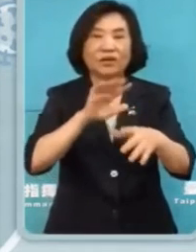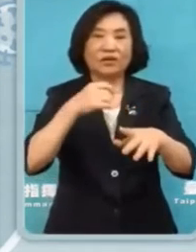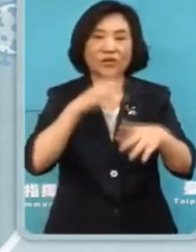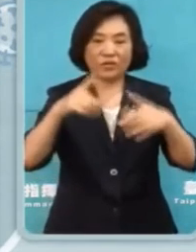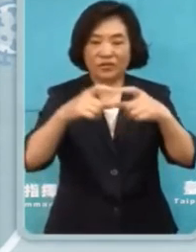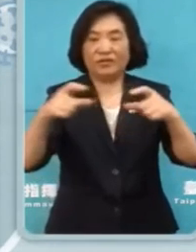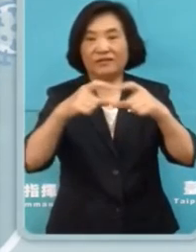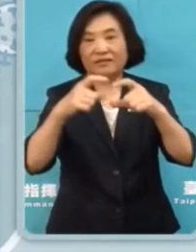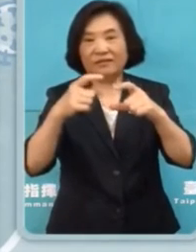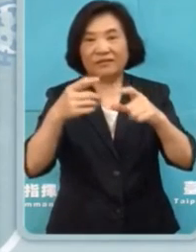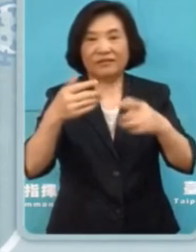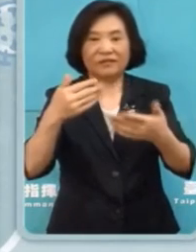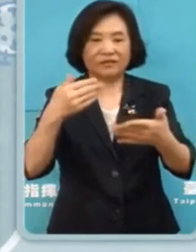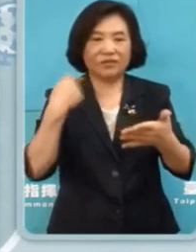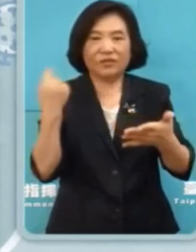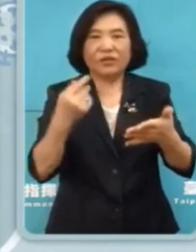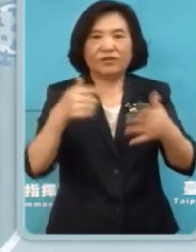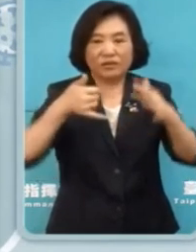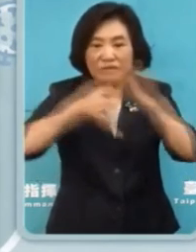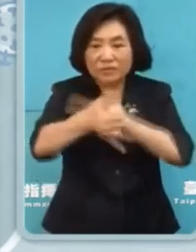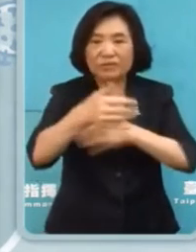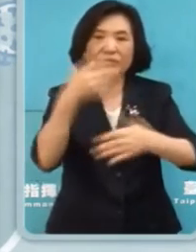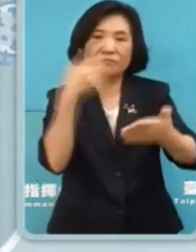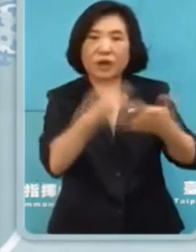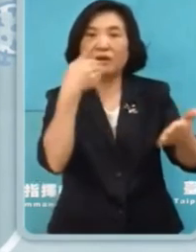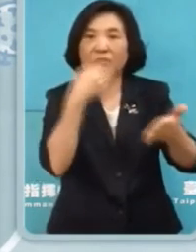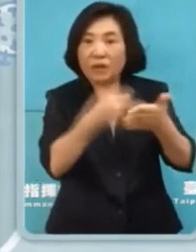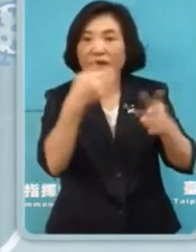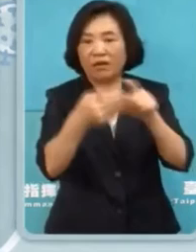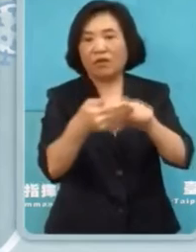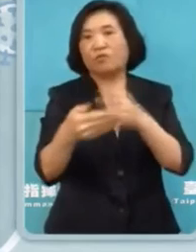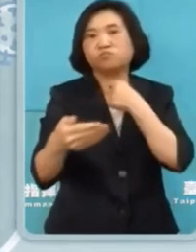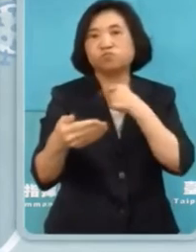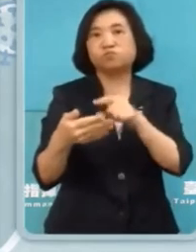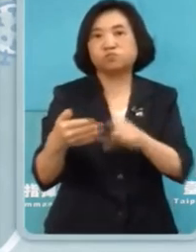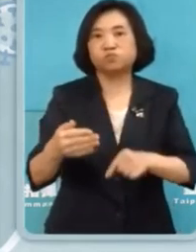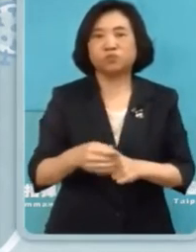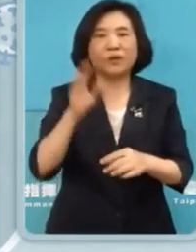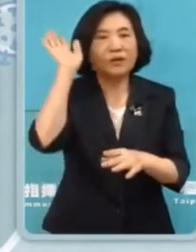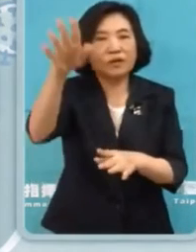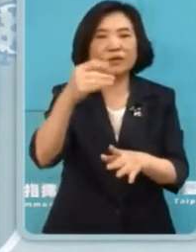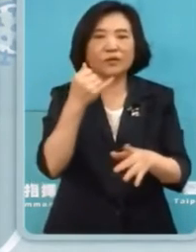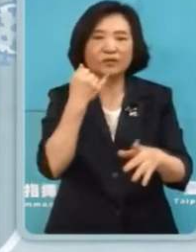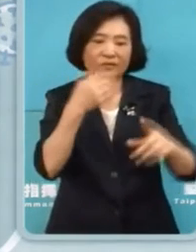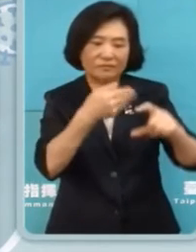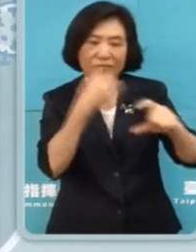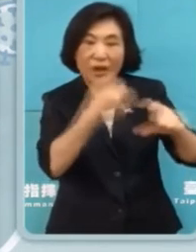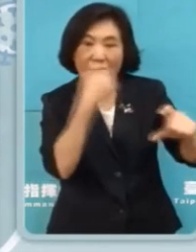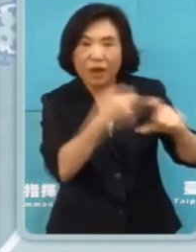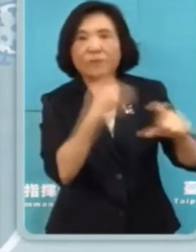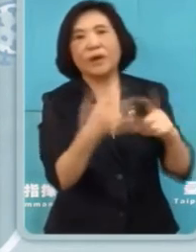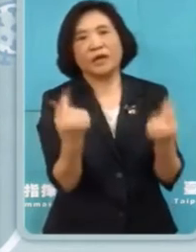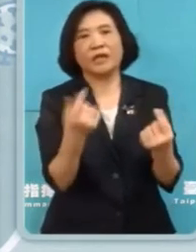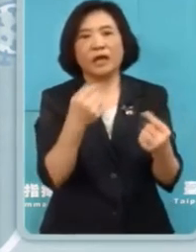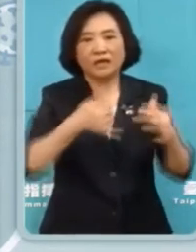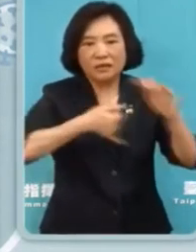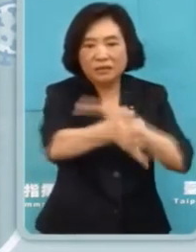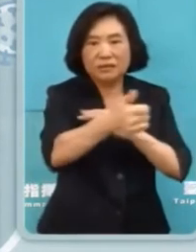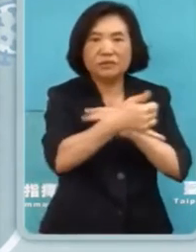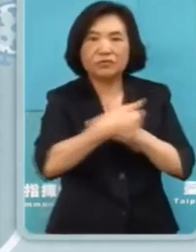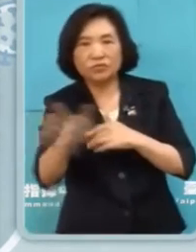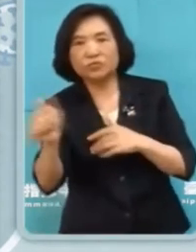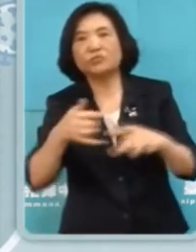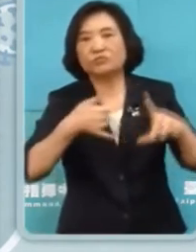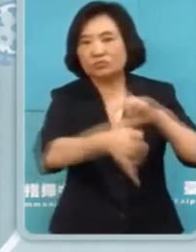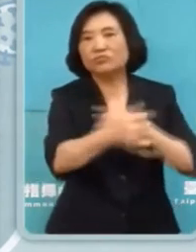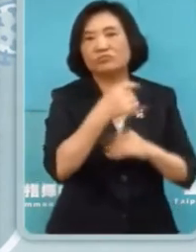个卡证，你知道将来就用这个来做那个进出管制的这个我们会 希望